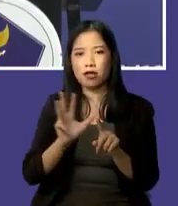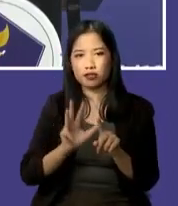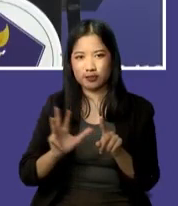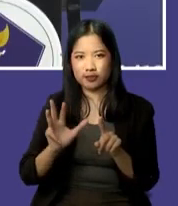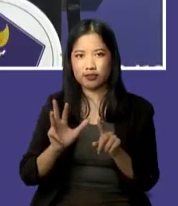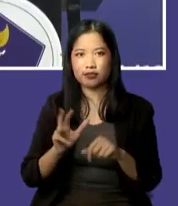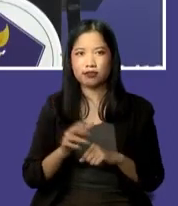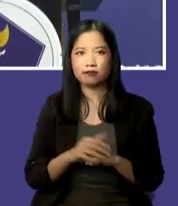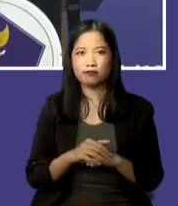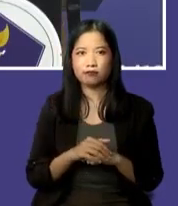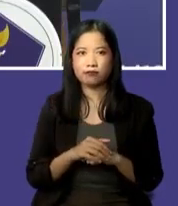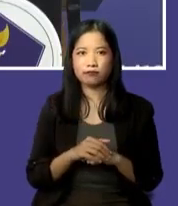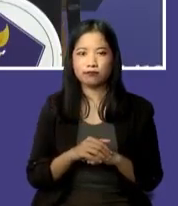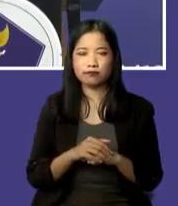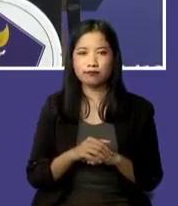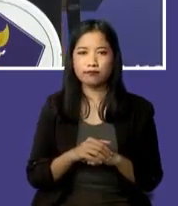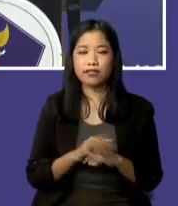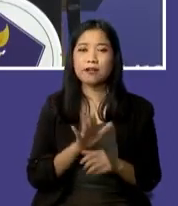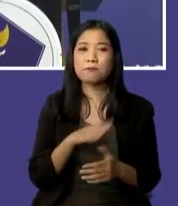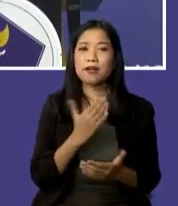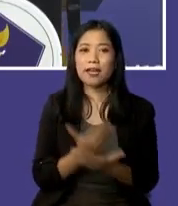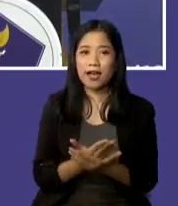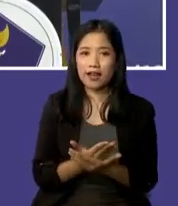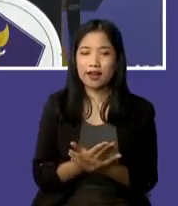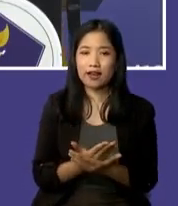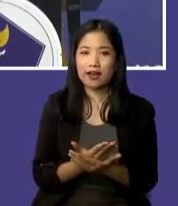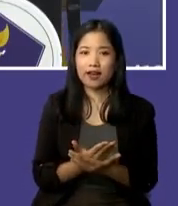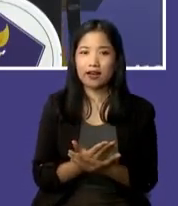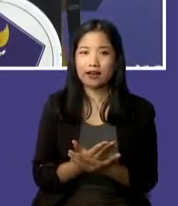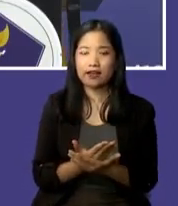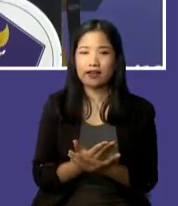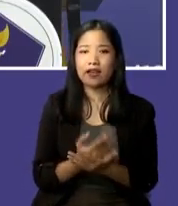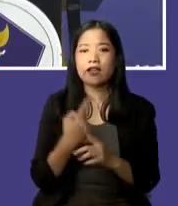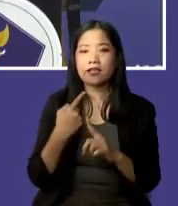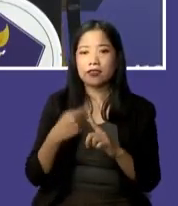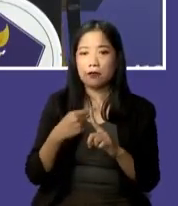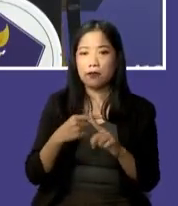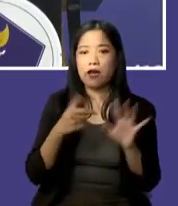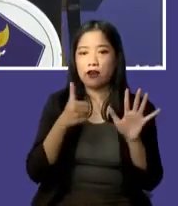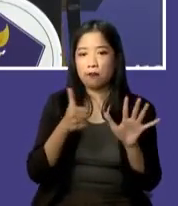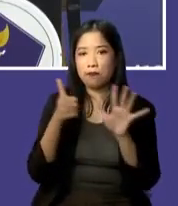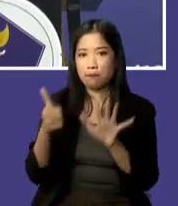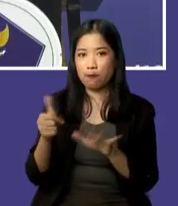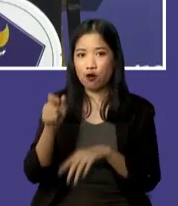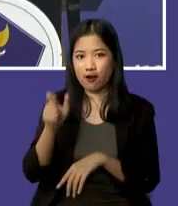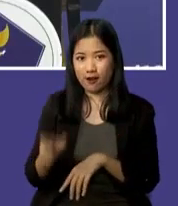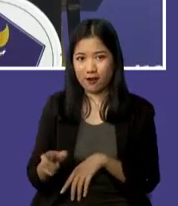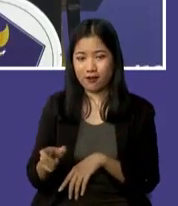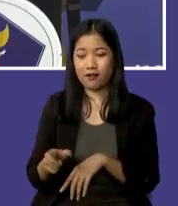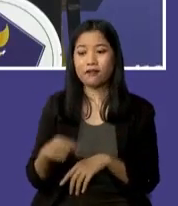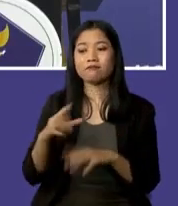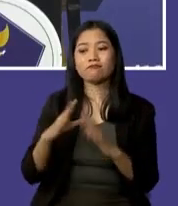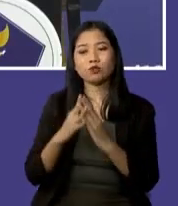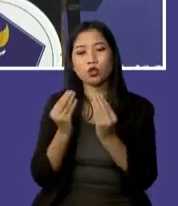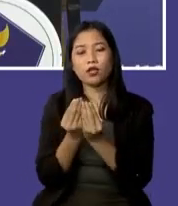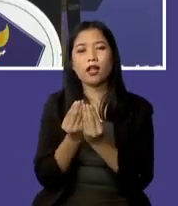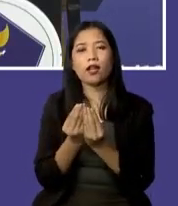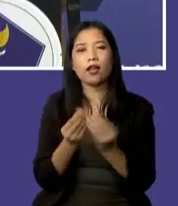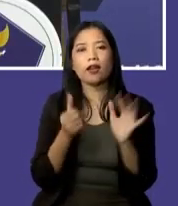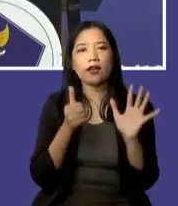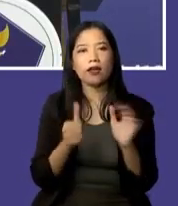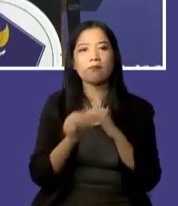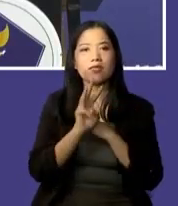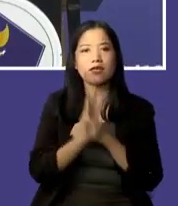orang. Kasus meninggal bertambah 66 orang sehingga menjadi